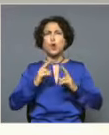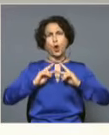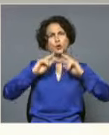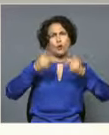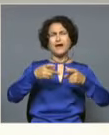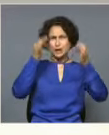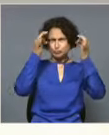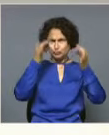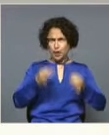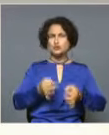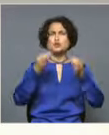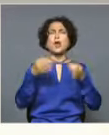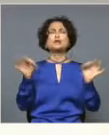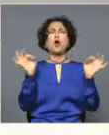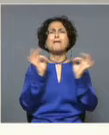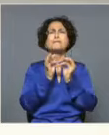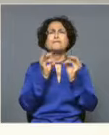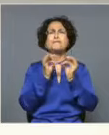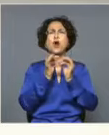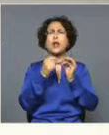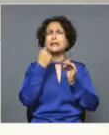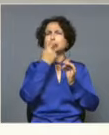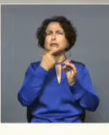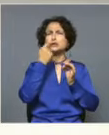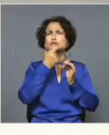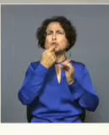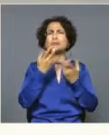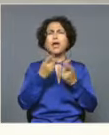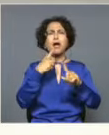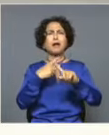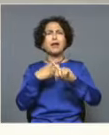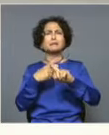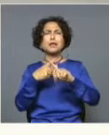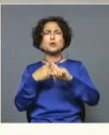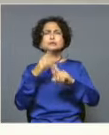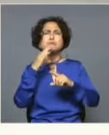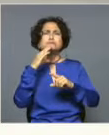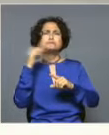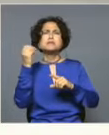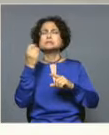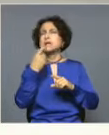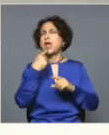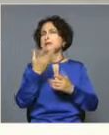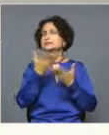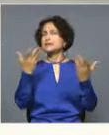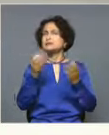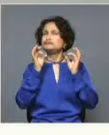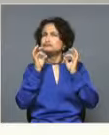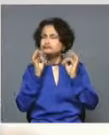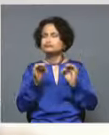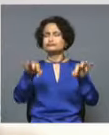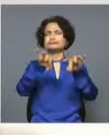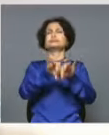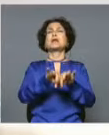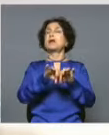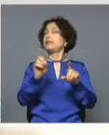максимално точно като фонетично изразяване на звуковете, характерни за български език в 9 век. Не много азбуки са такива,